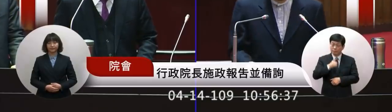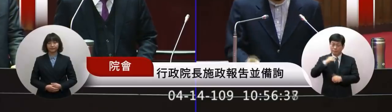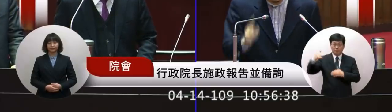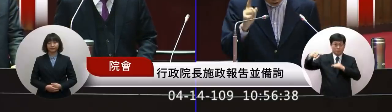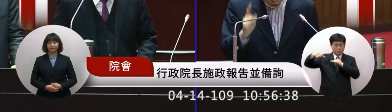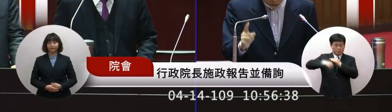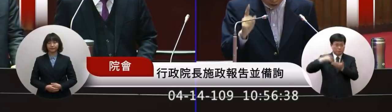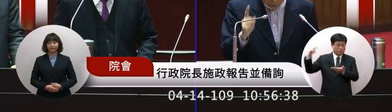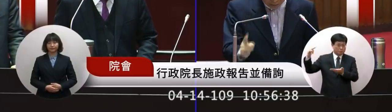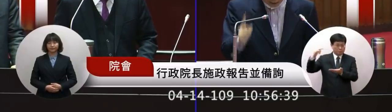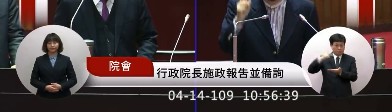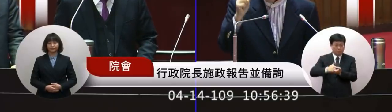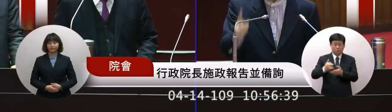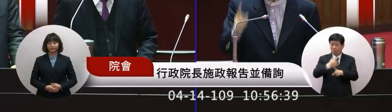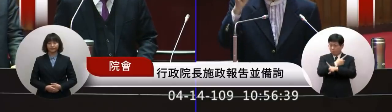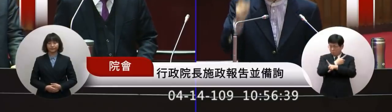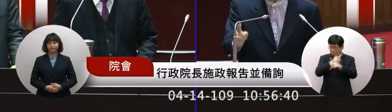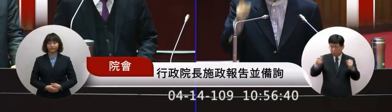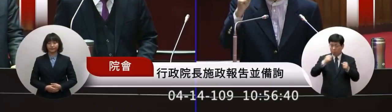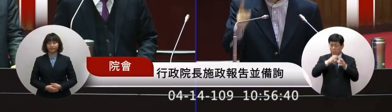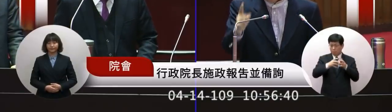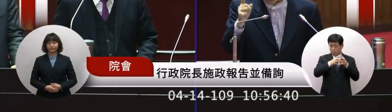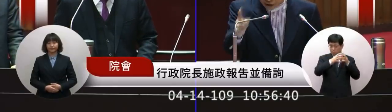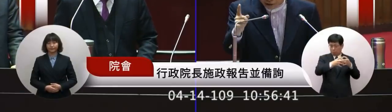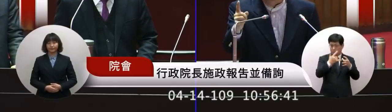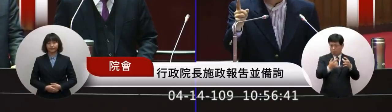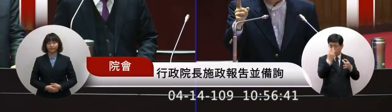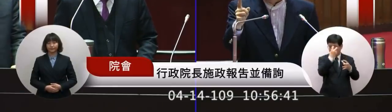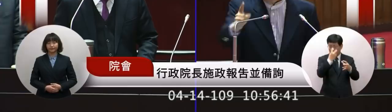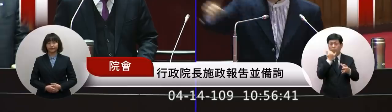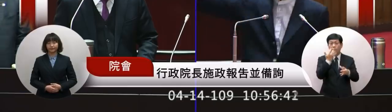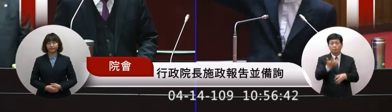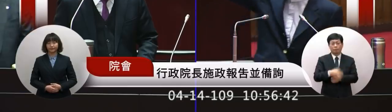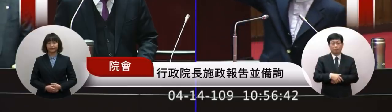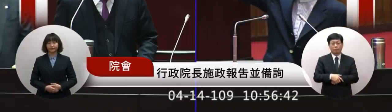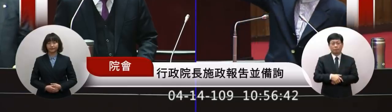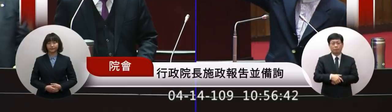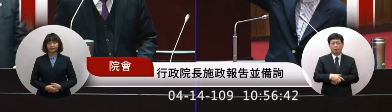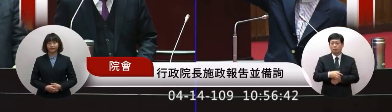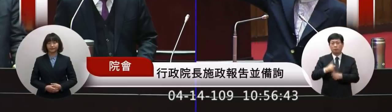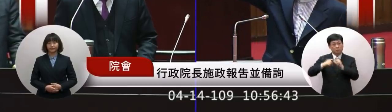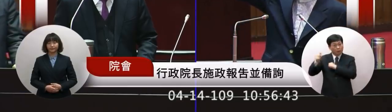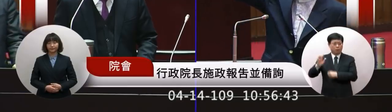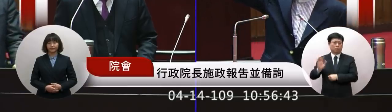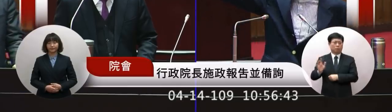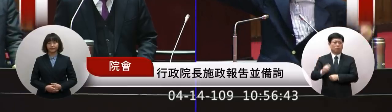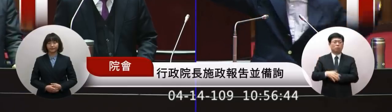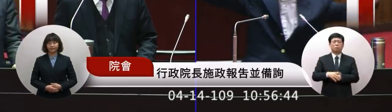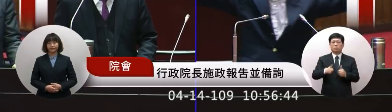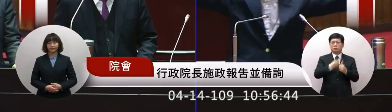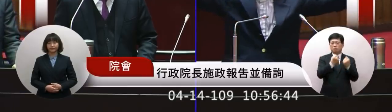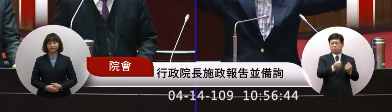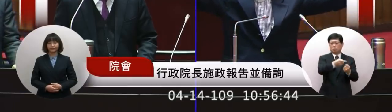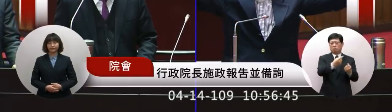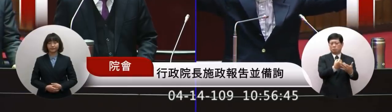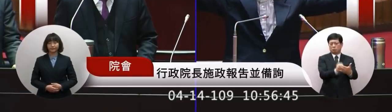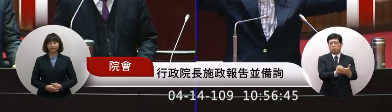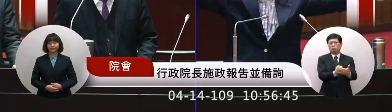境？全面集中检疫，不要回家。先在一个地